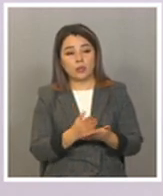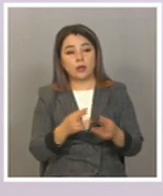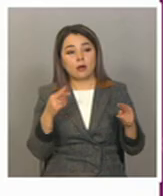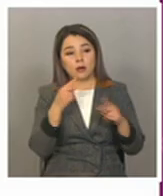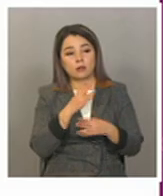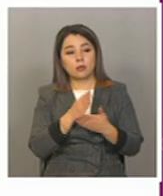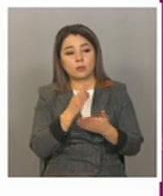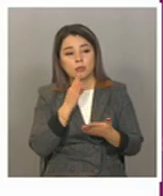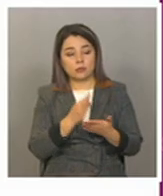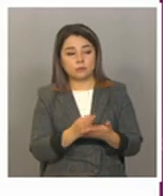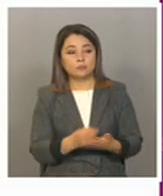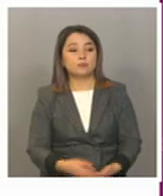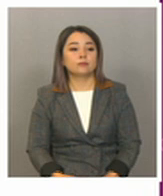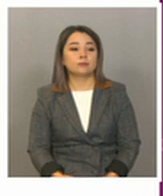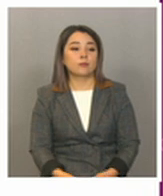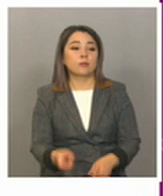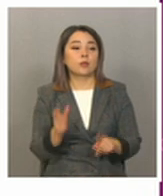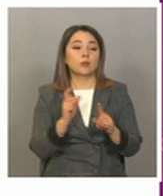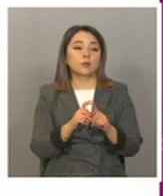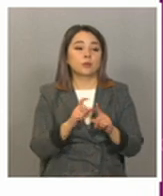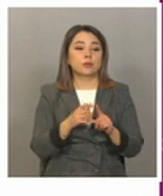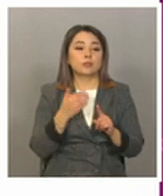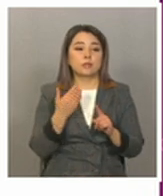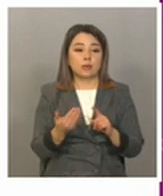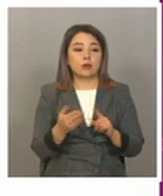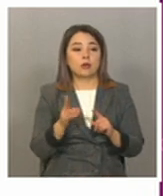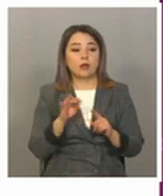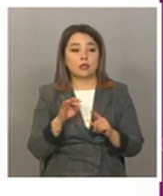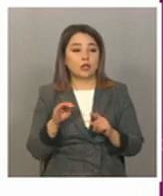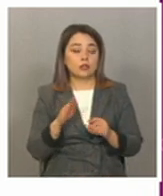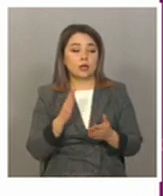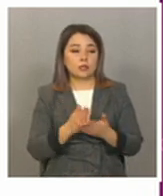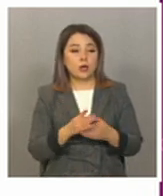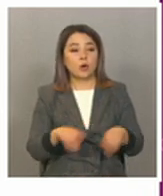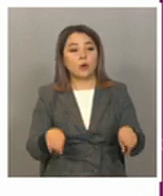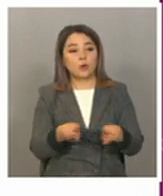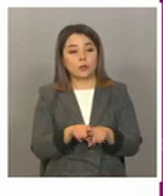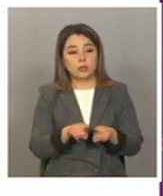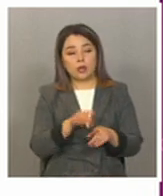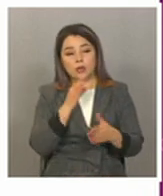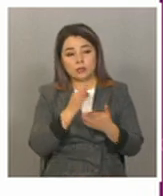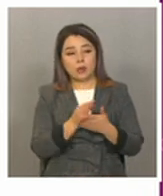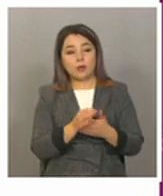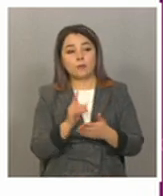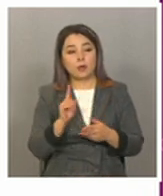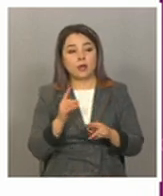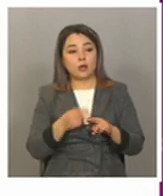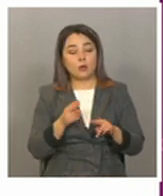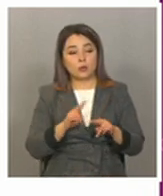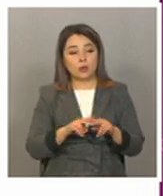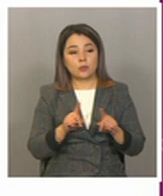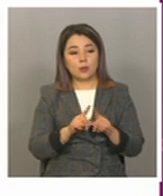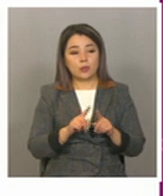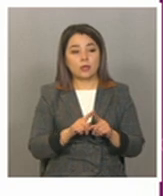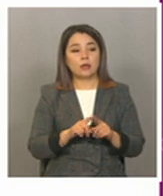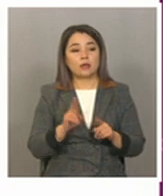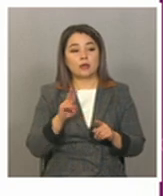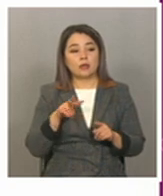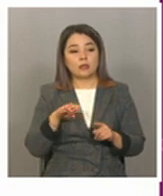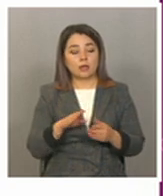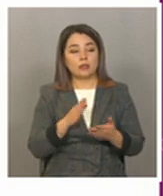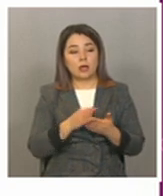шығады. Сөздіктер. Картеждерге ұқсас, бірақ оларда кілт индекстер